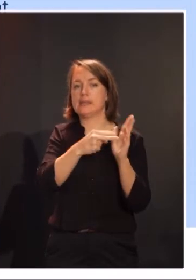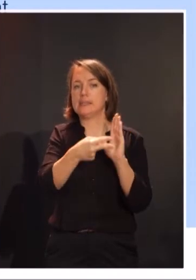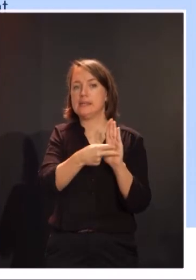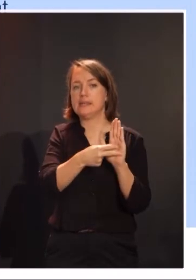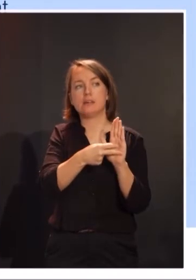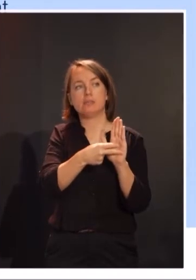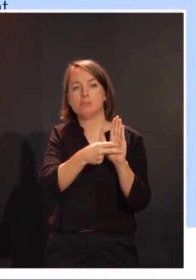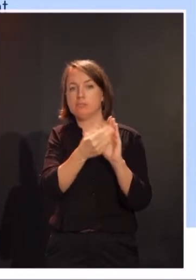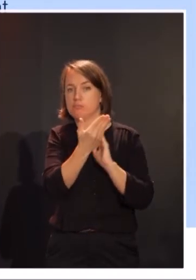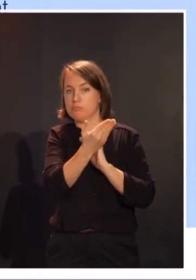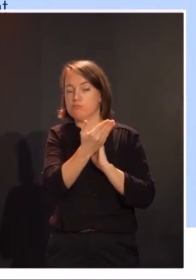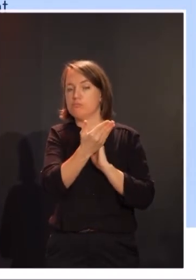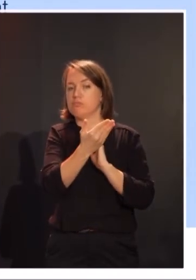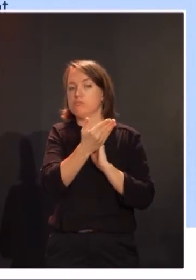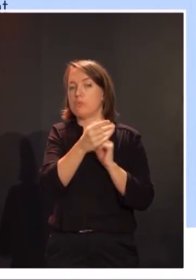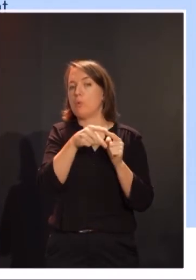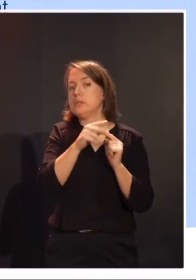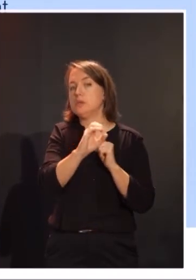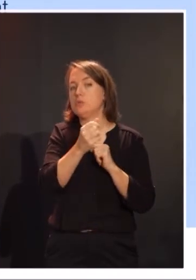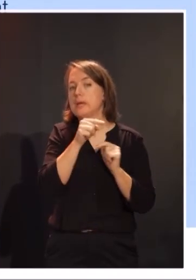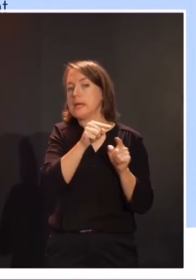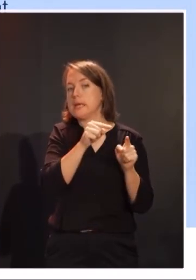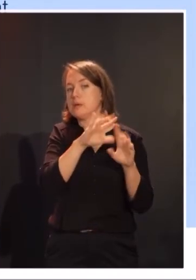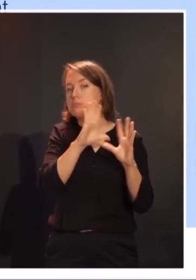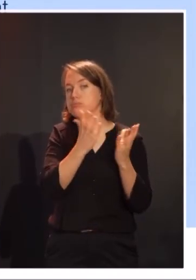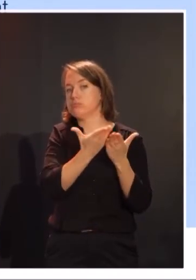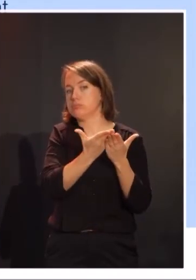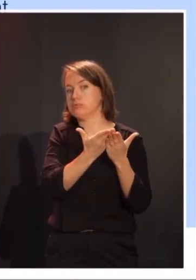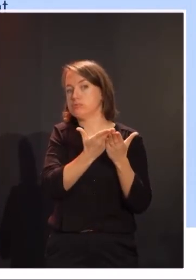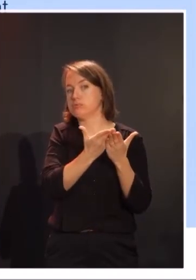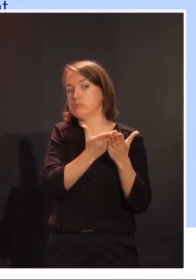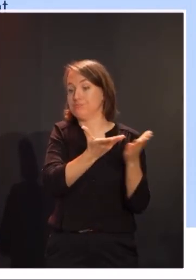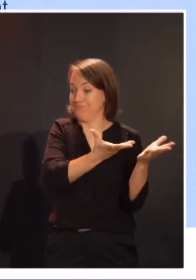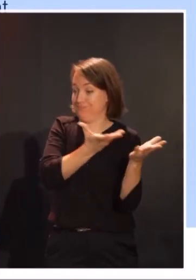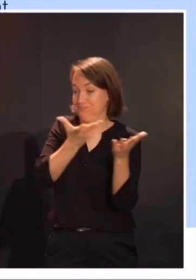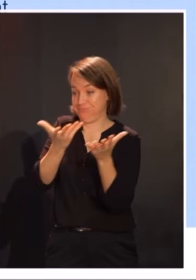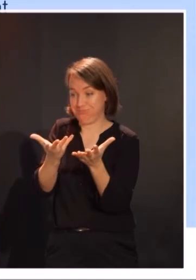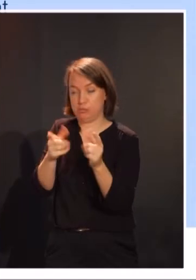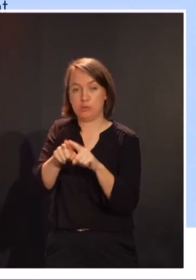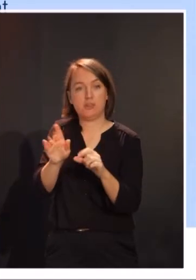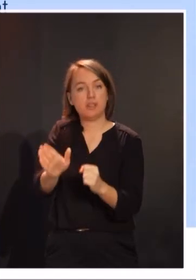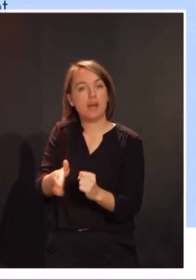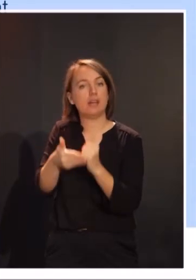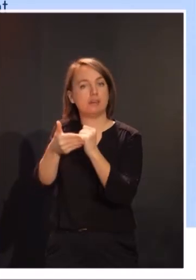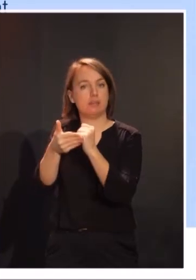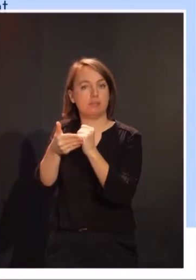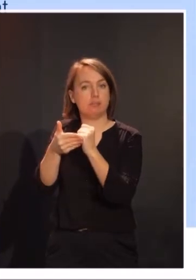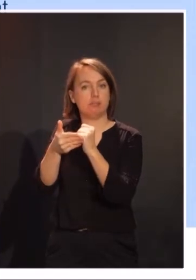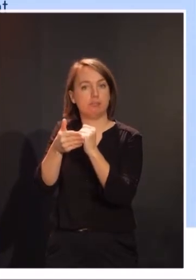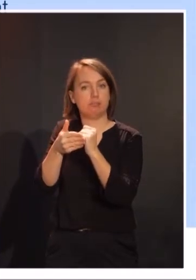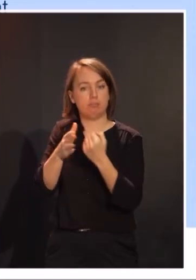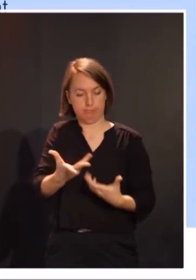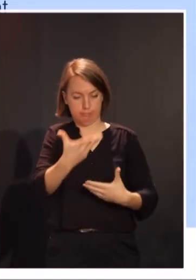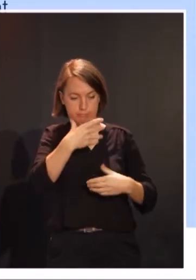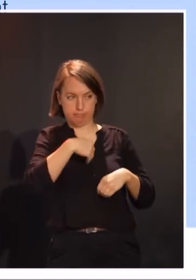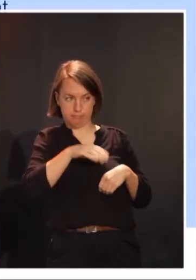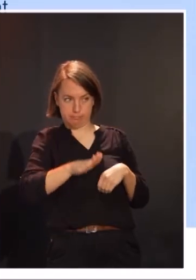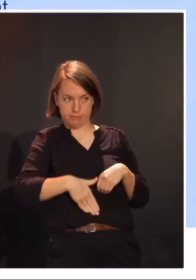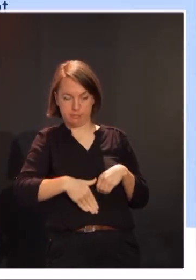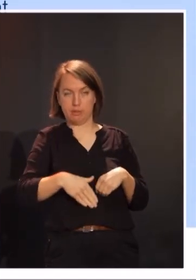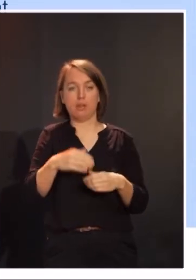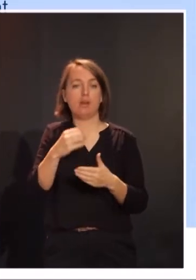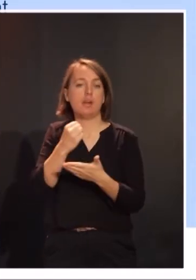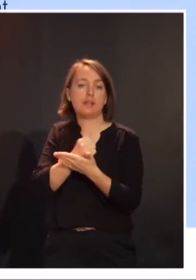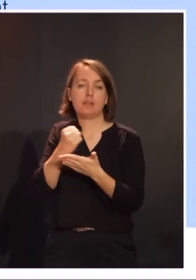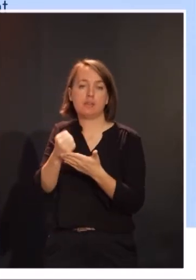outils numériques, et d'aider à la prise en main de ces outils pendant cette période de test, qui est de